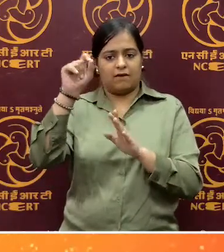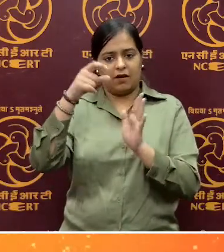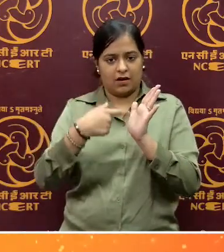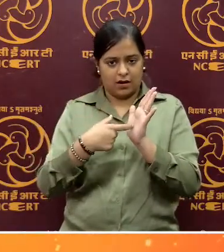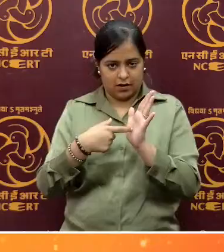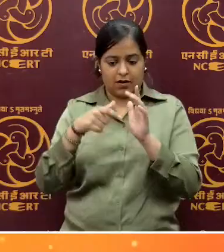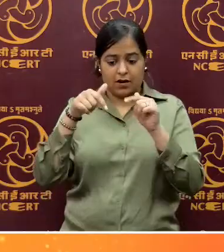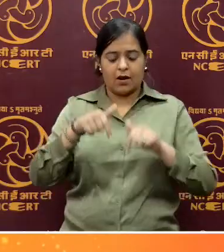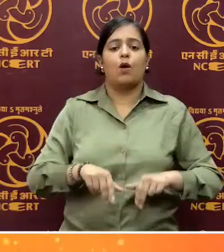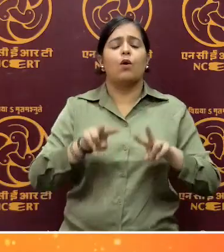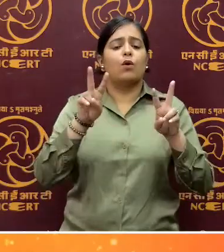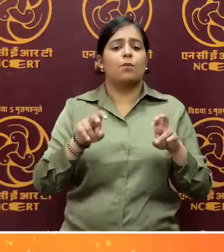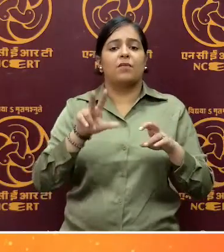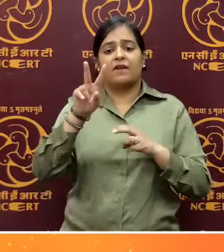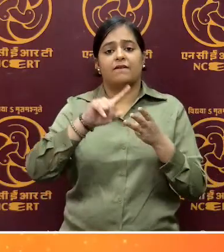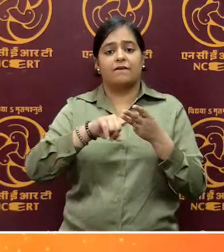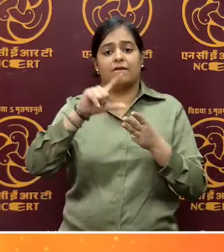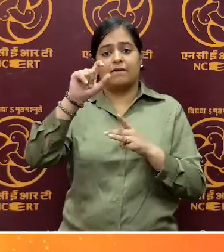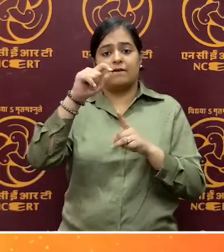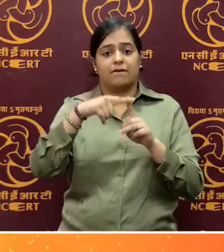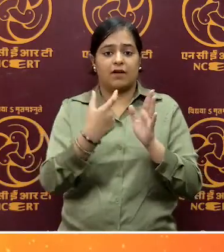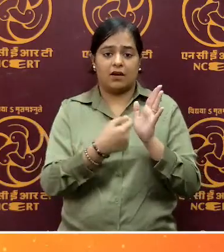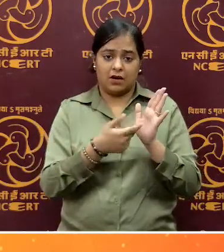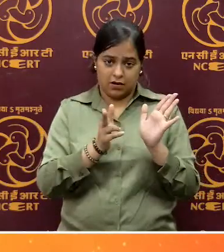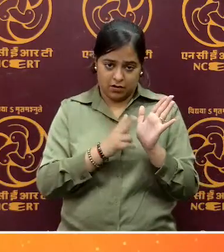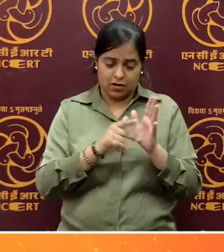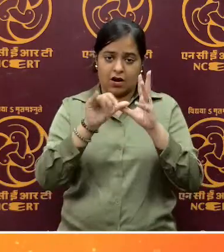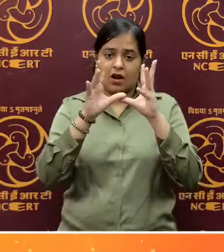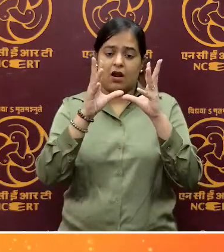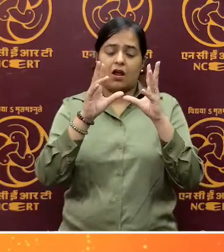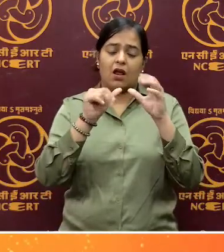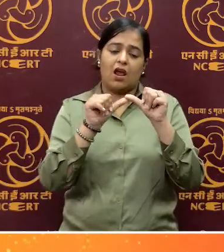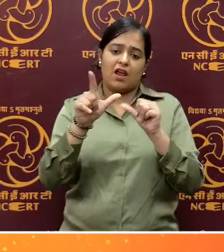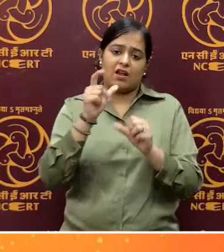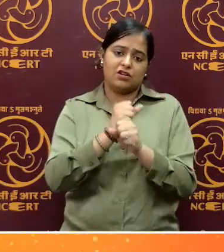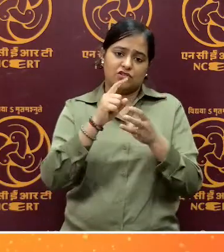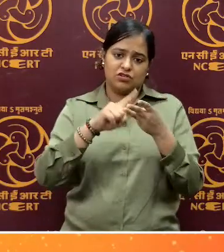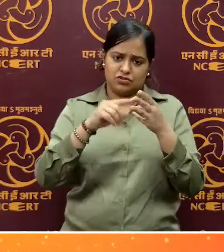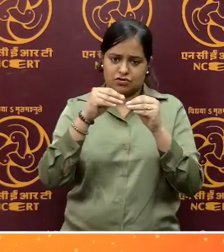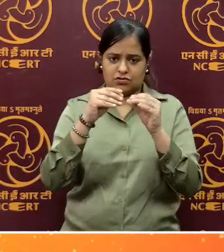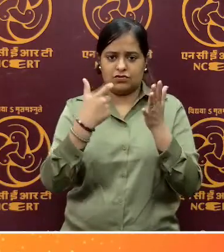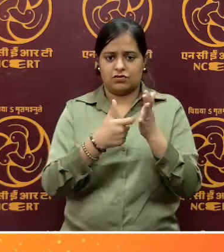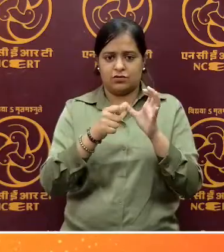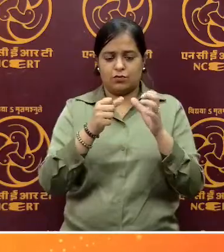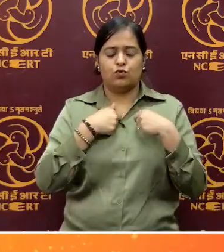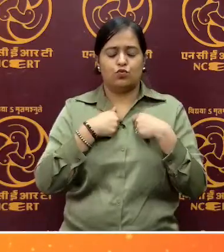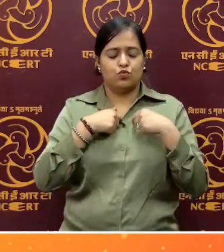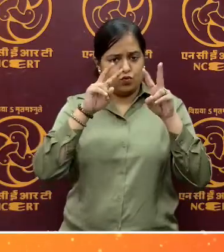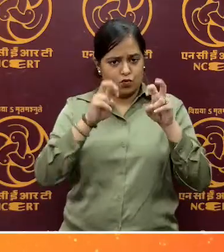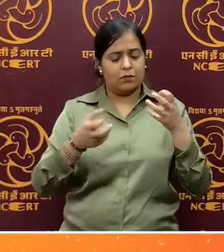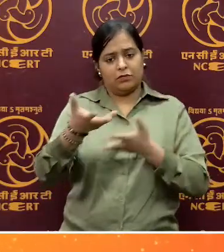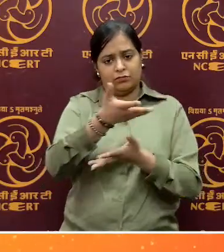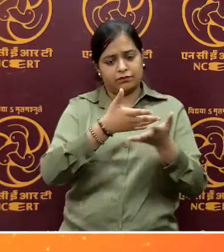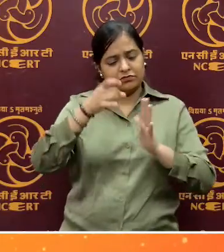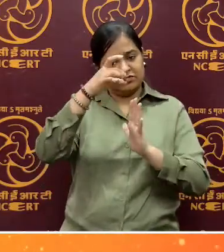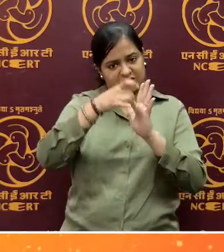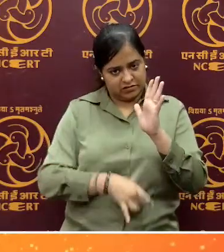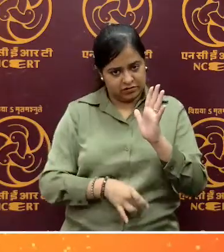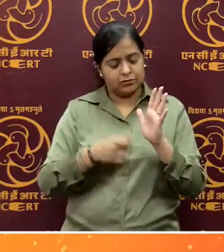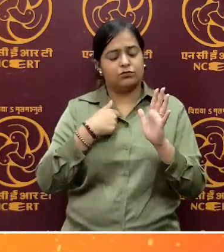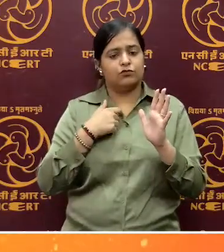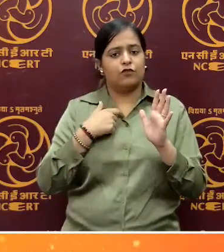हैं वेक्टर अलजेब्रा के बारे में, और इस टॉपिक को डिटेल में हमें बताने जा रही हैं हमारे साथ जो एक्सपर्ट जुड़ी हैं, उनका नाम है डॉक्टर